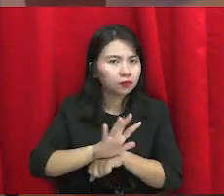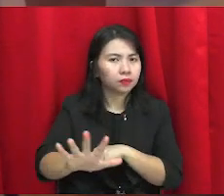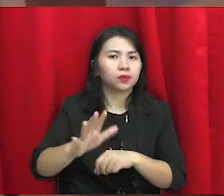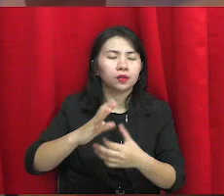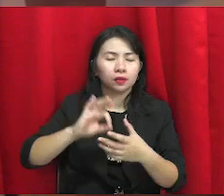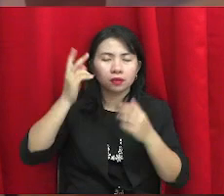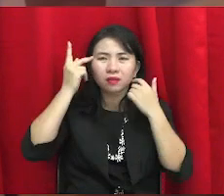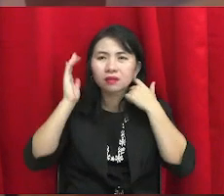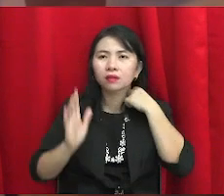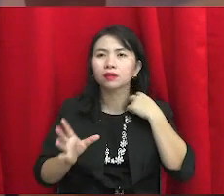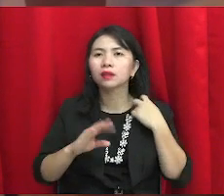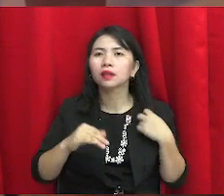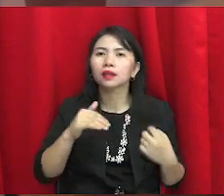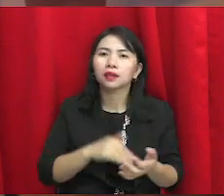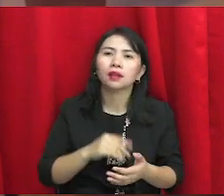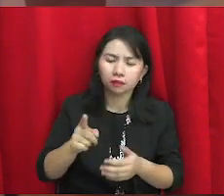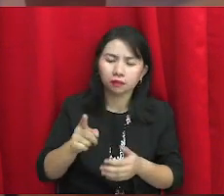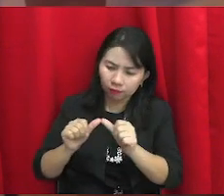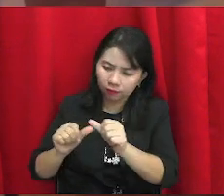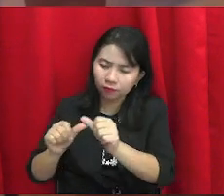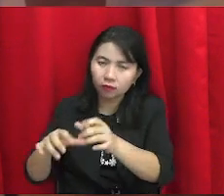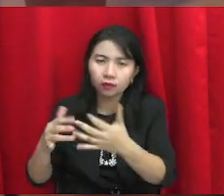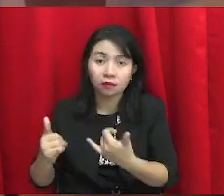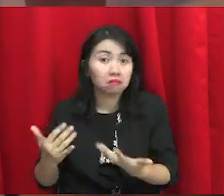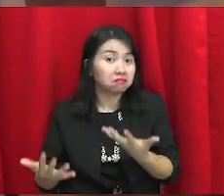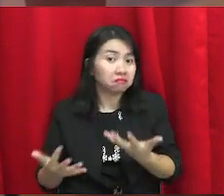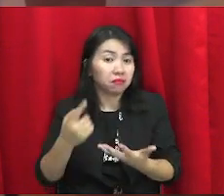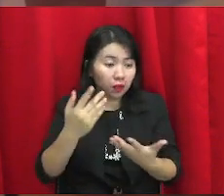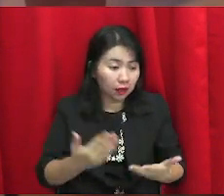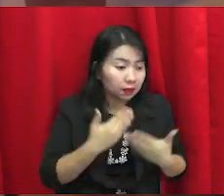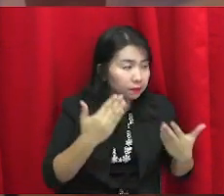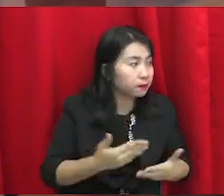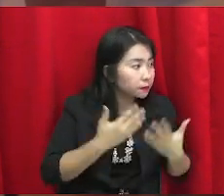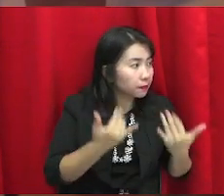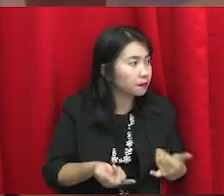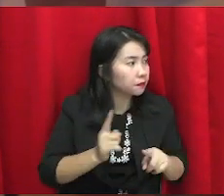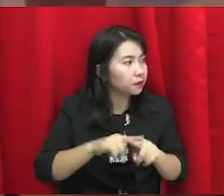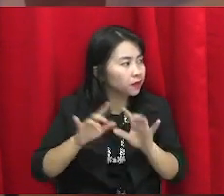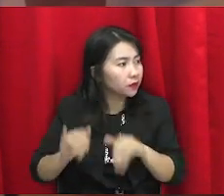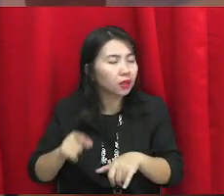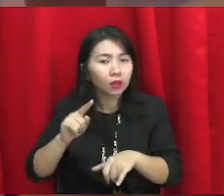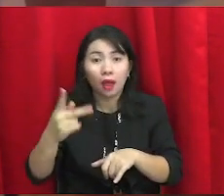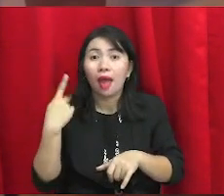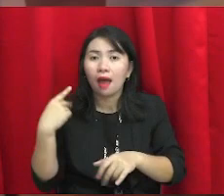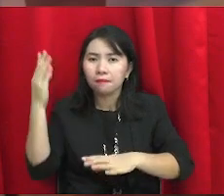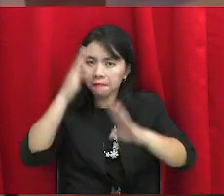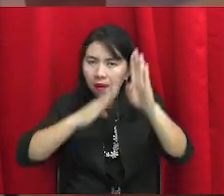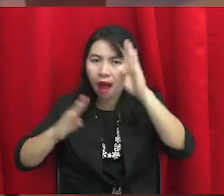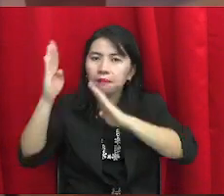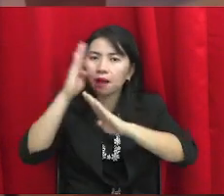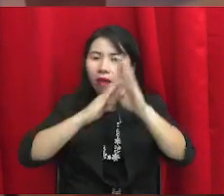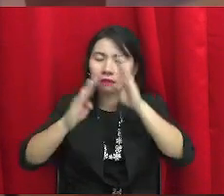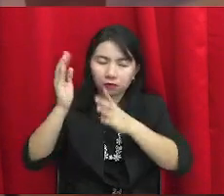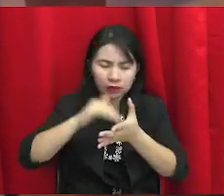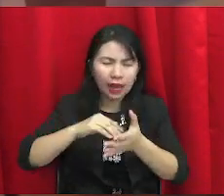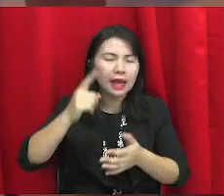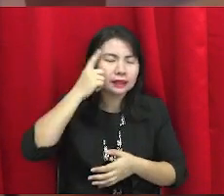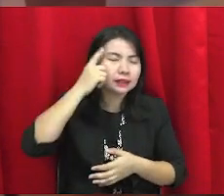counsel ng pastor. Tuloy mo yan. Okay, masaya pa kayo ngayon. Pero tandaan mo, magkakaproblema ka. Totoo yan. Mark my